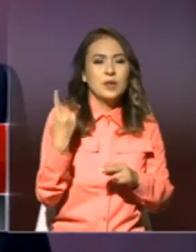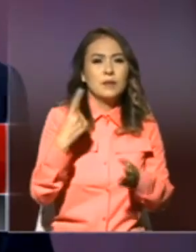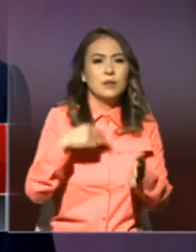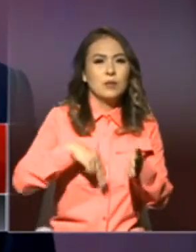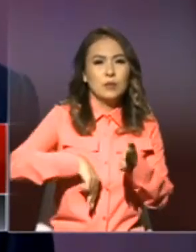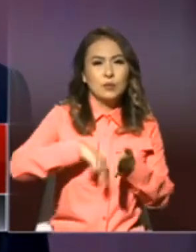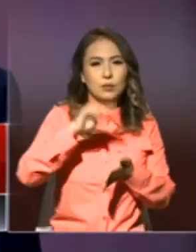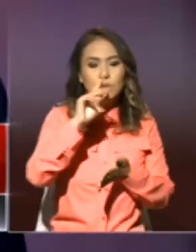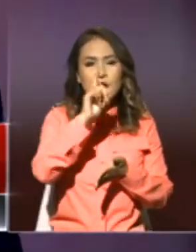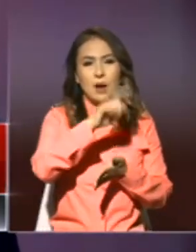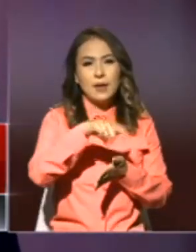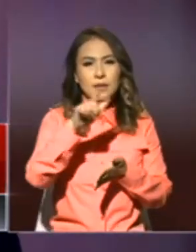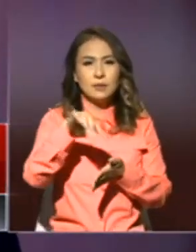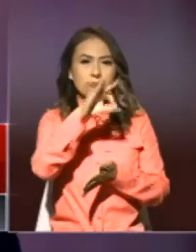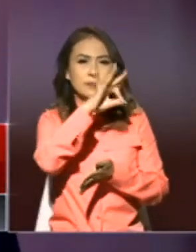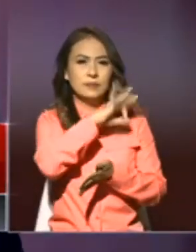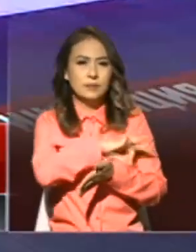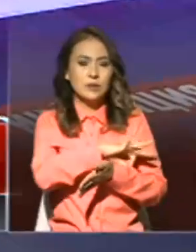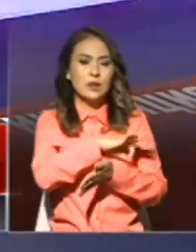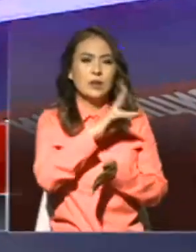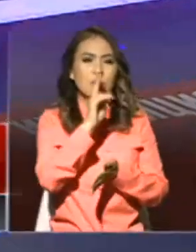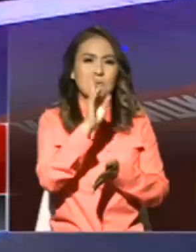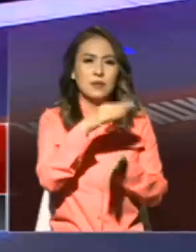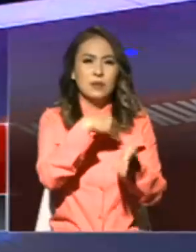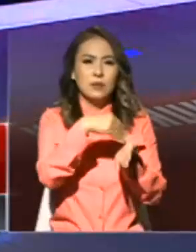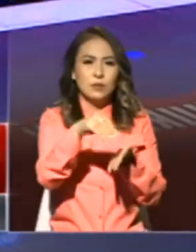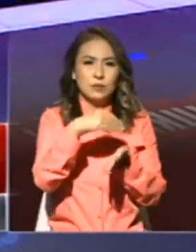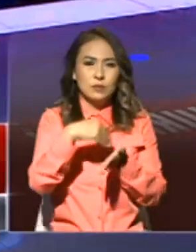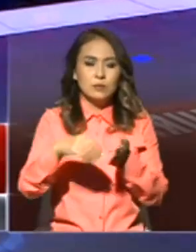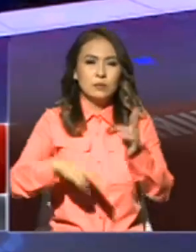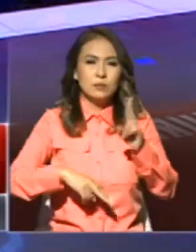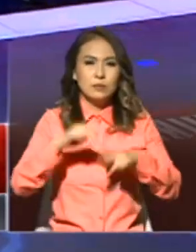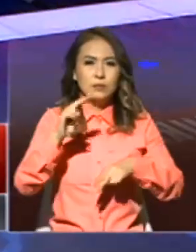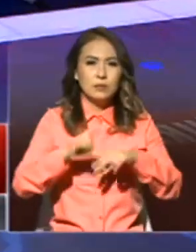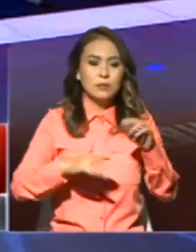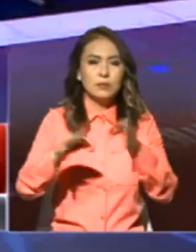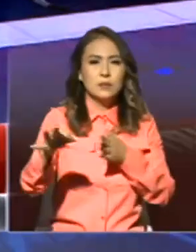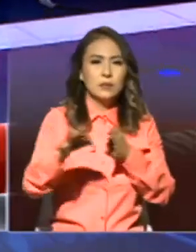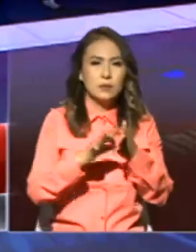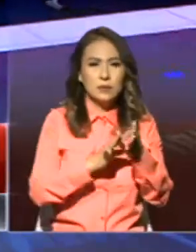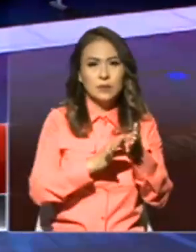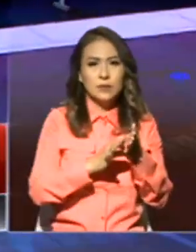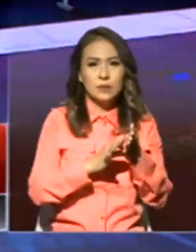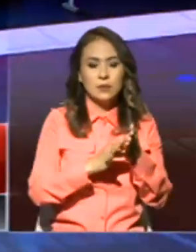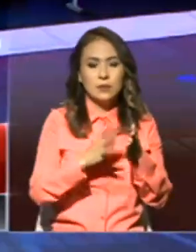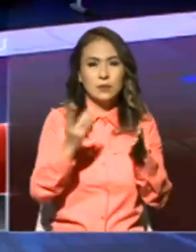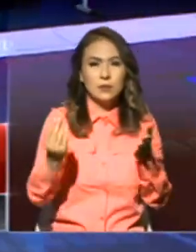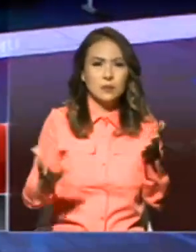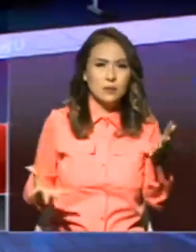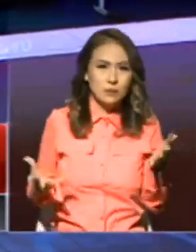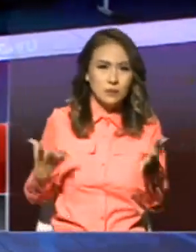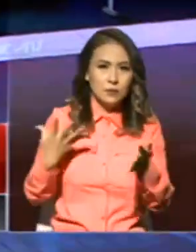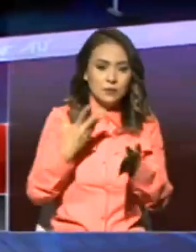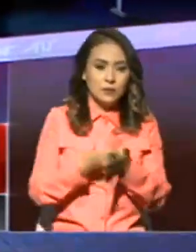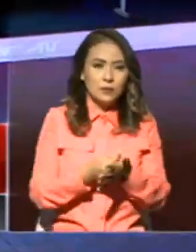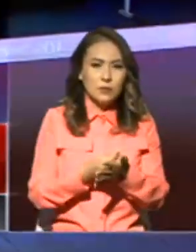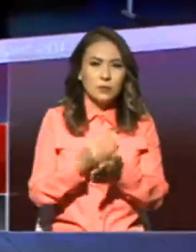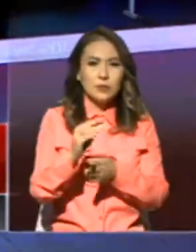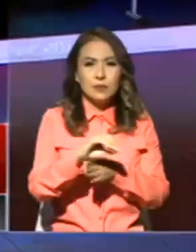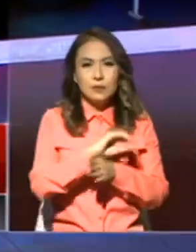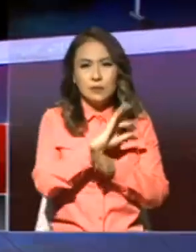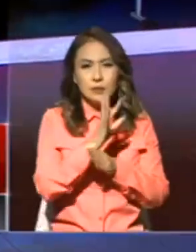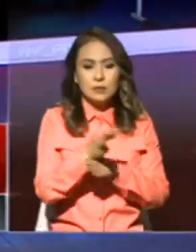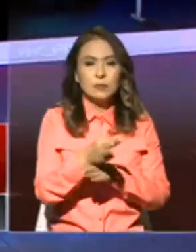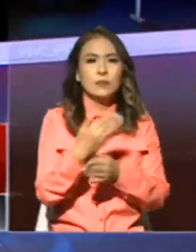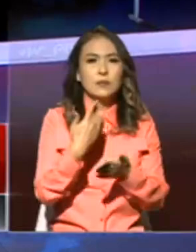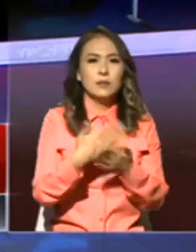азамат оған тиімді, пәтер алып жатқан адам құрылысшыға сол бірден сырттан қаржыландыру, несиеге алмай-ақ, я болмаса басқа жақтан